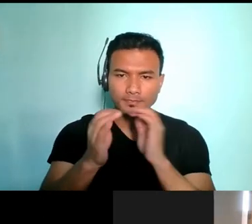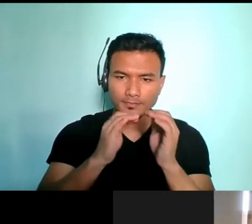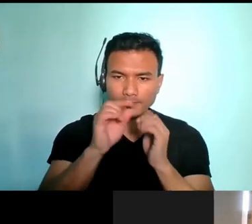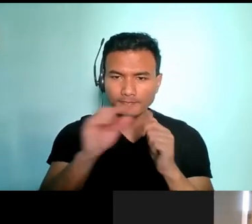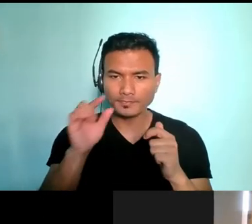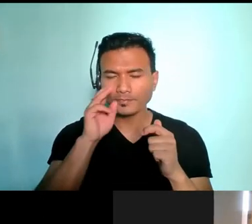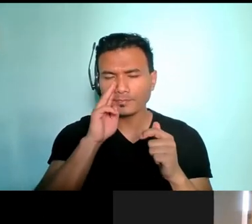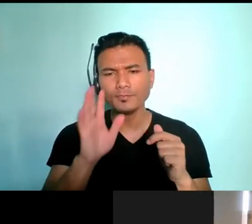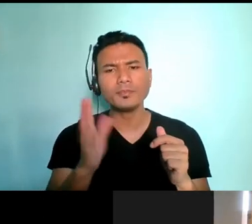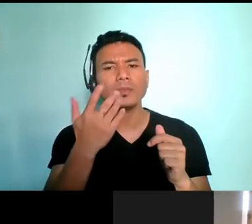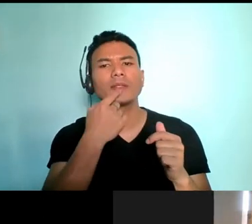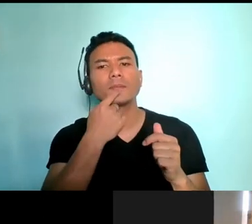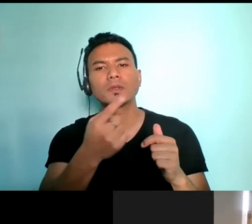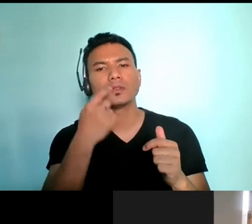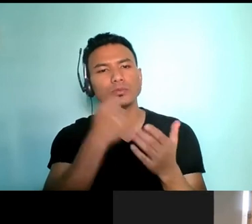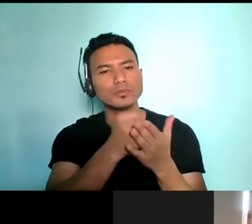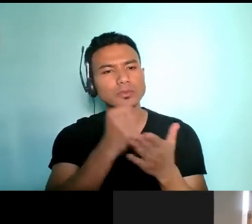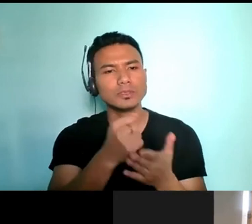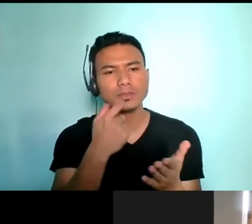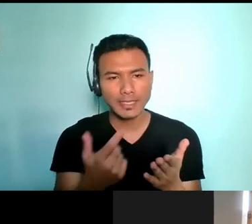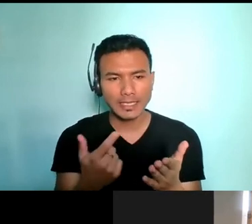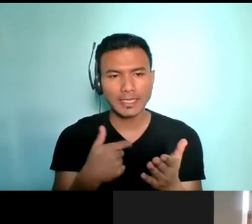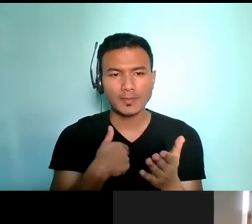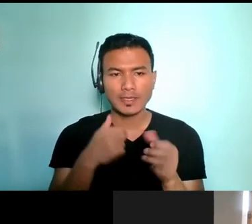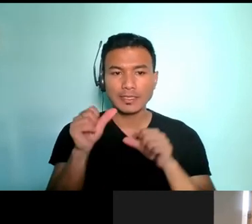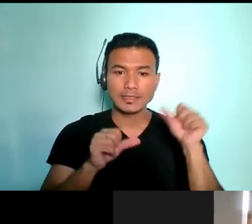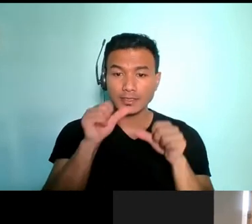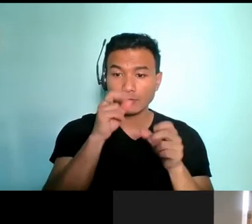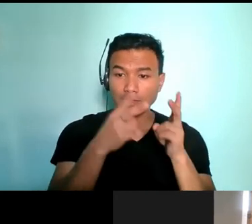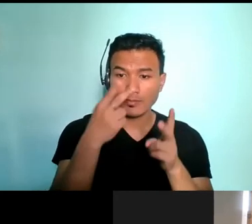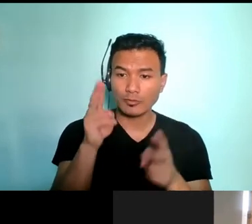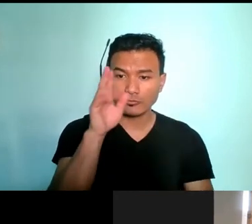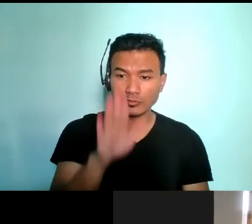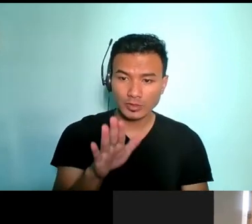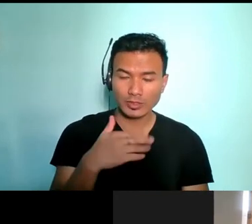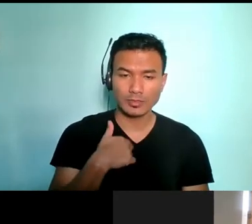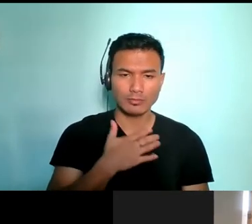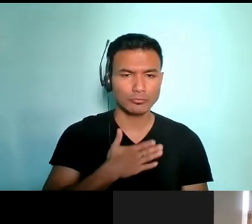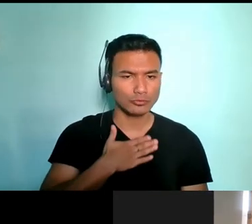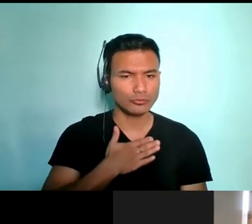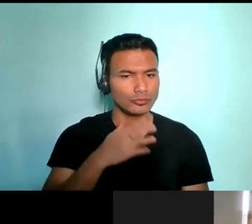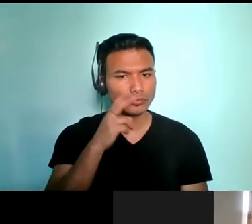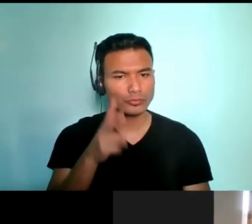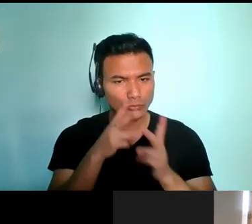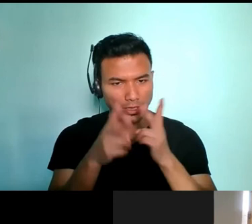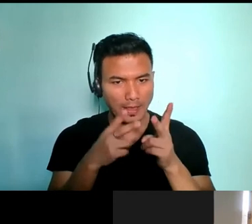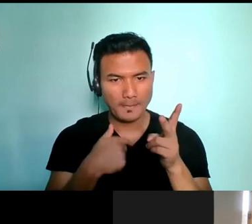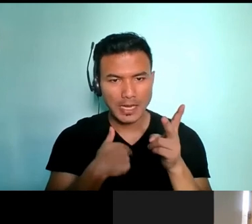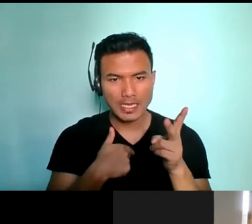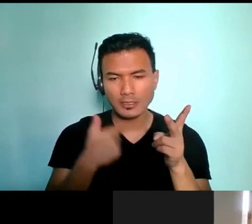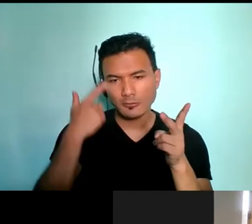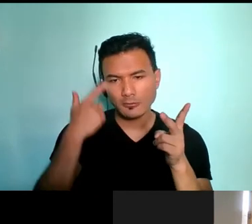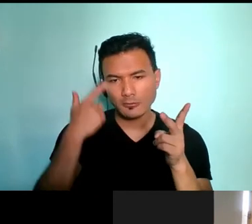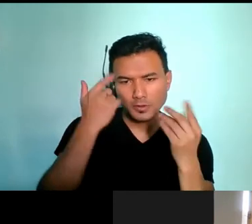के डिल गर्ने कोसिस गर्छौँ भन्दाखेरि, मलाई जे कुराहरू भइरहेको छ, मलाई महसुस भएको कुरा चाहिँ मैले महसुस